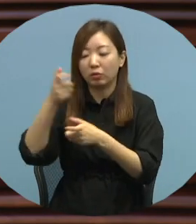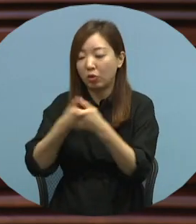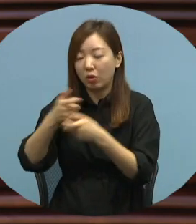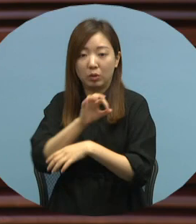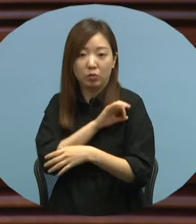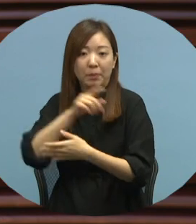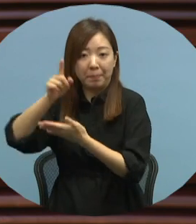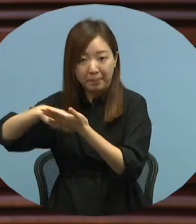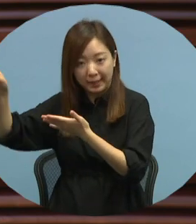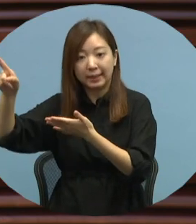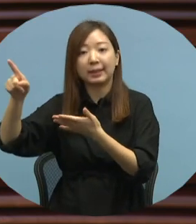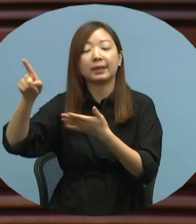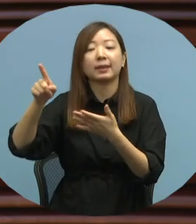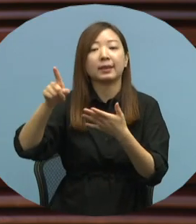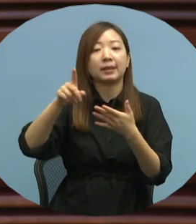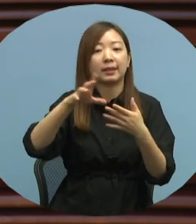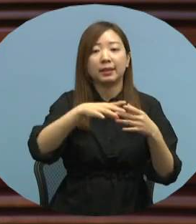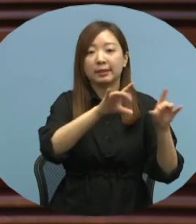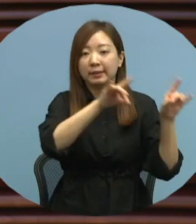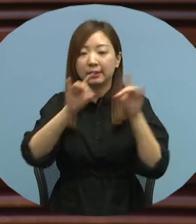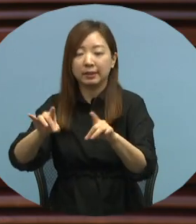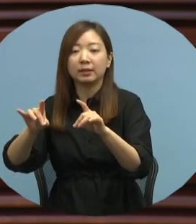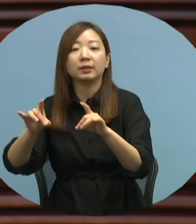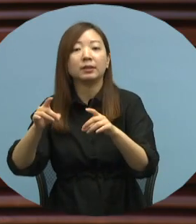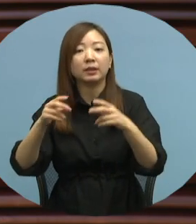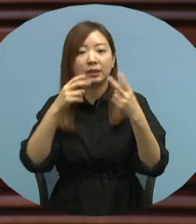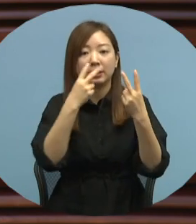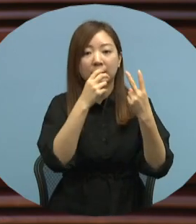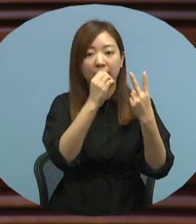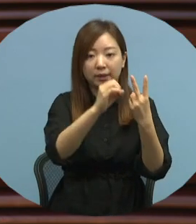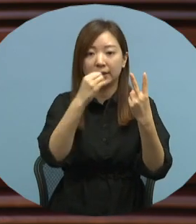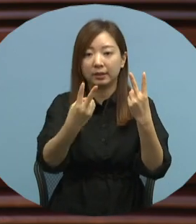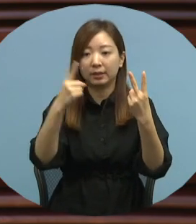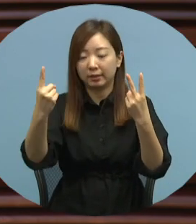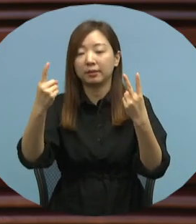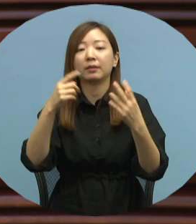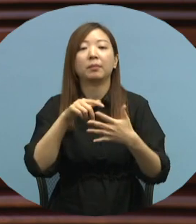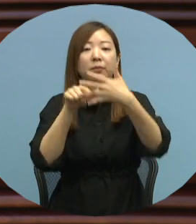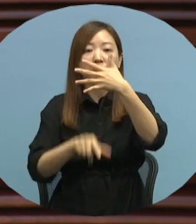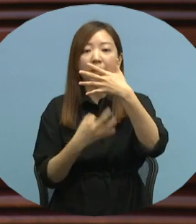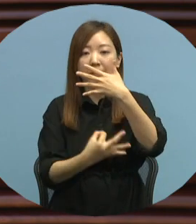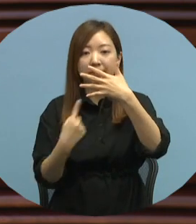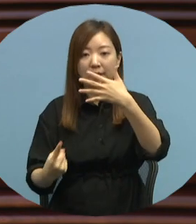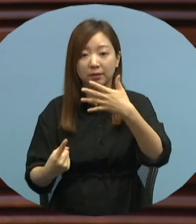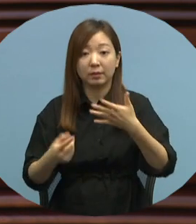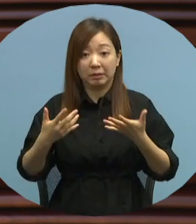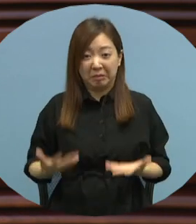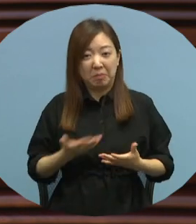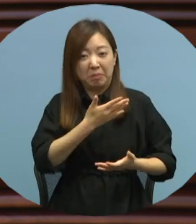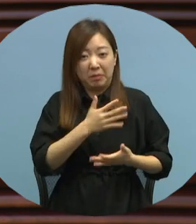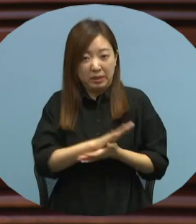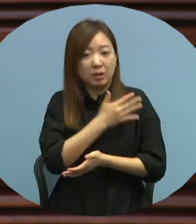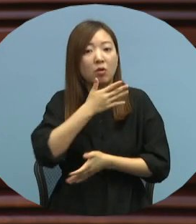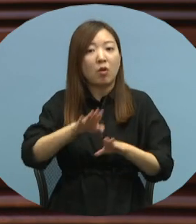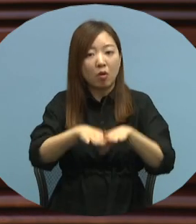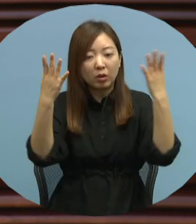別計劃延伸6個月至2021年5月31日。事實上，自今年初開始，綜援的失業個